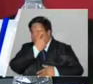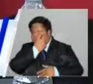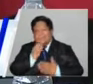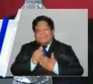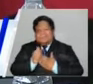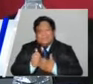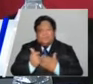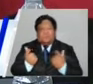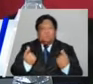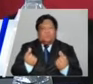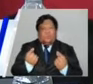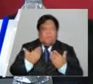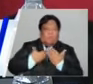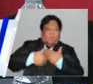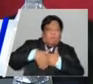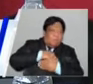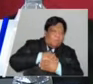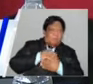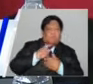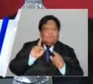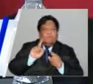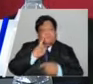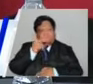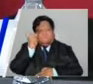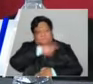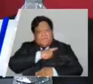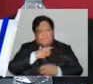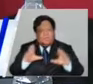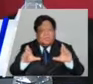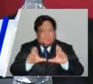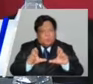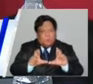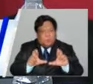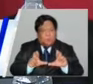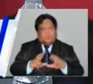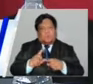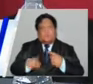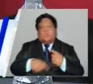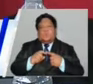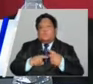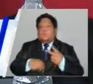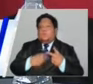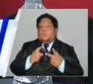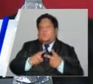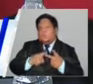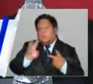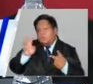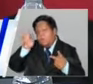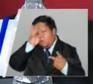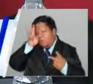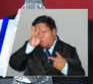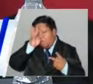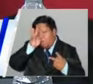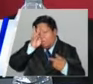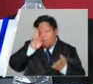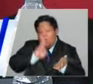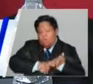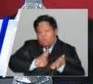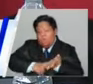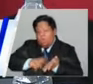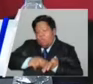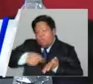pamamagitan ng mga pekeng resibo, mga gawa-gawang acknowledgement receipts, mga maling